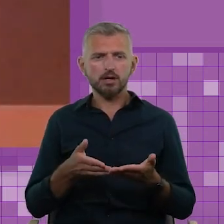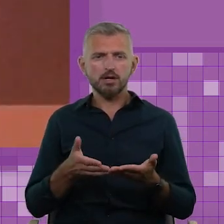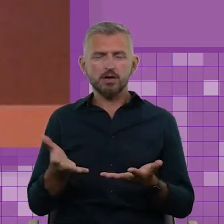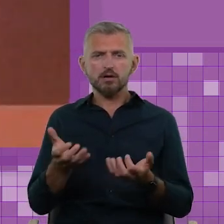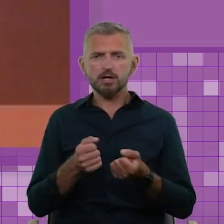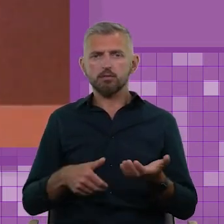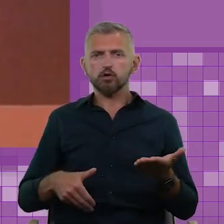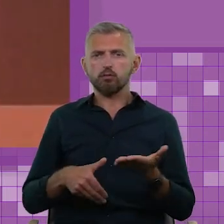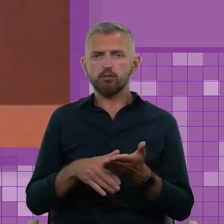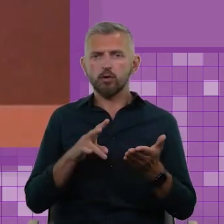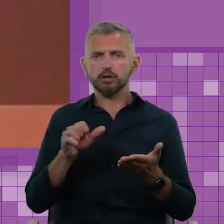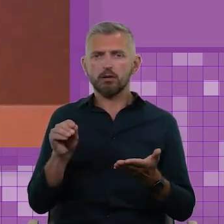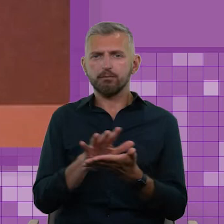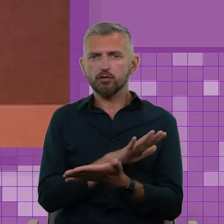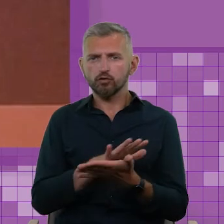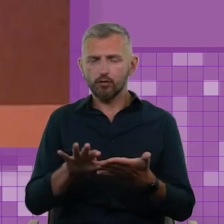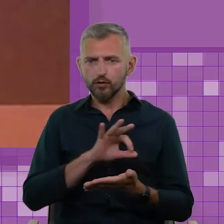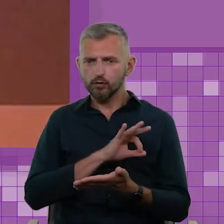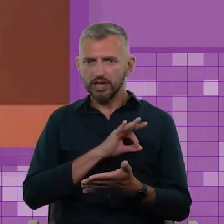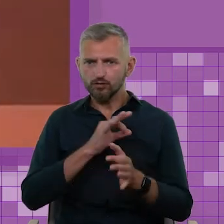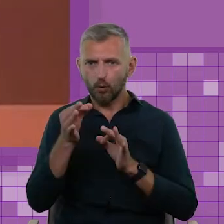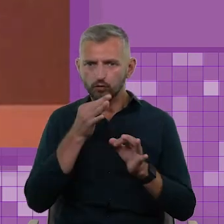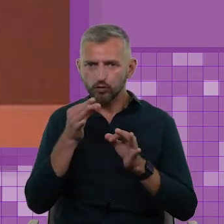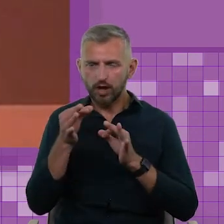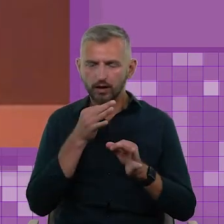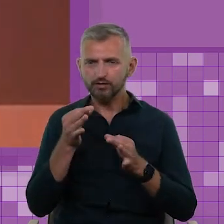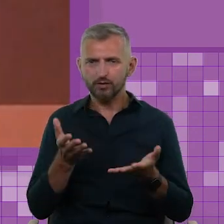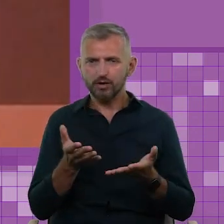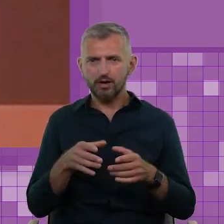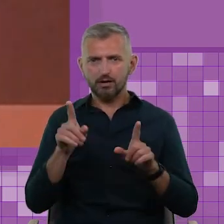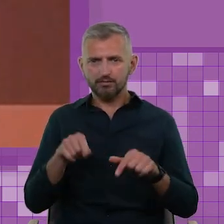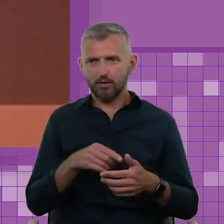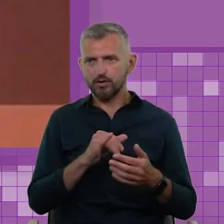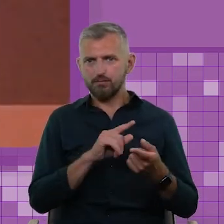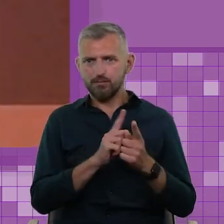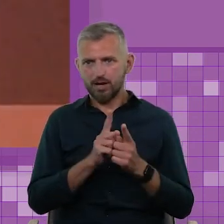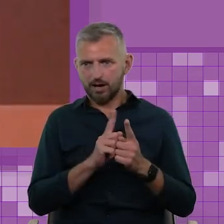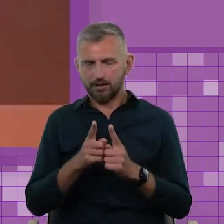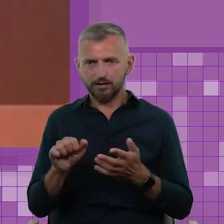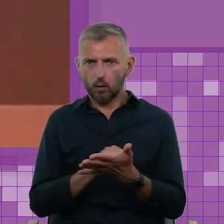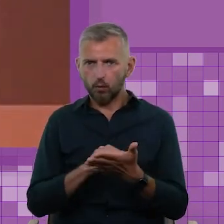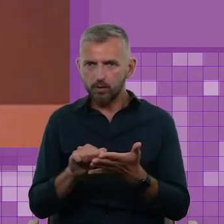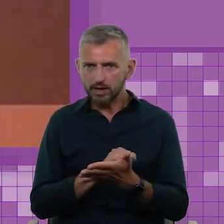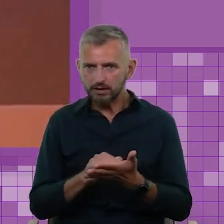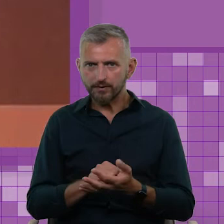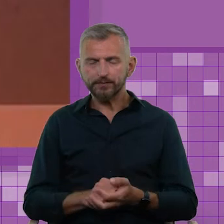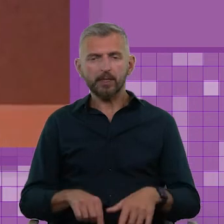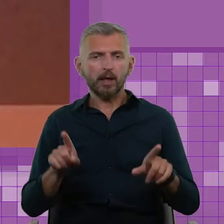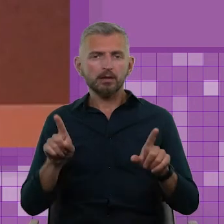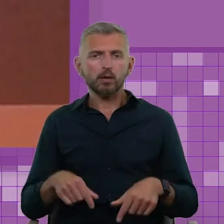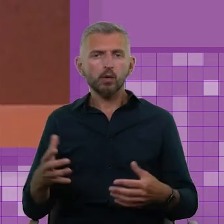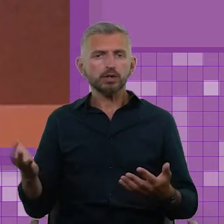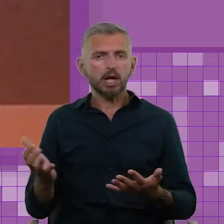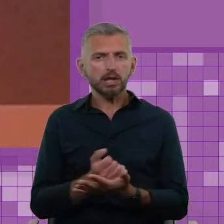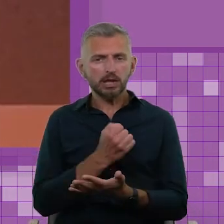отримати допомогу на безкоштовну юридичну консультацію та також переклади документів. Також